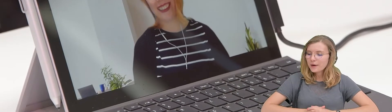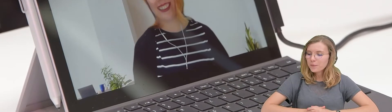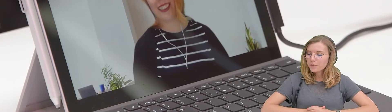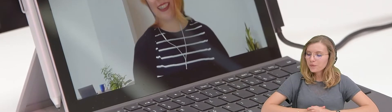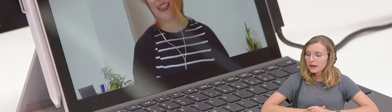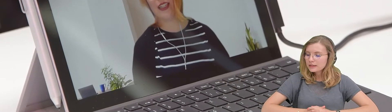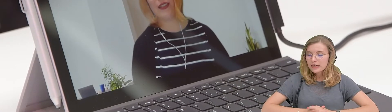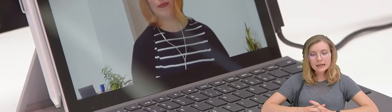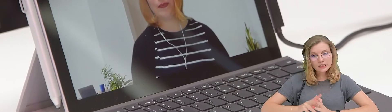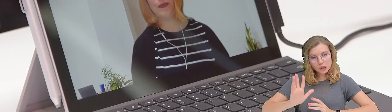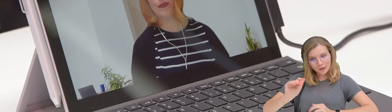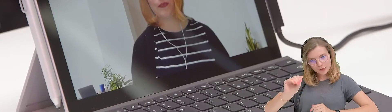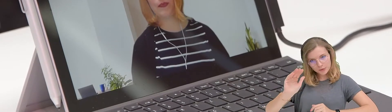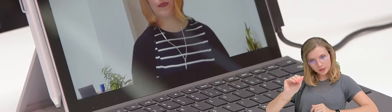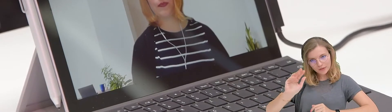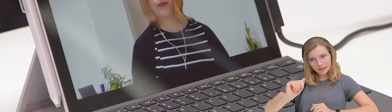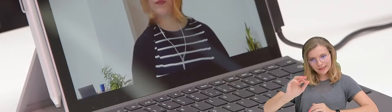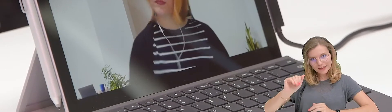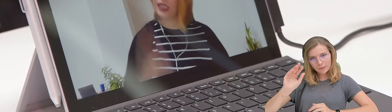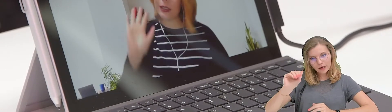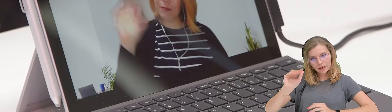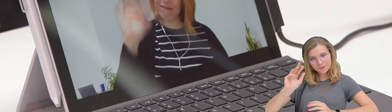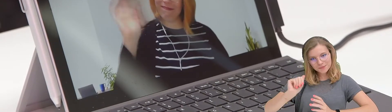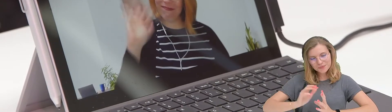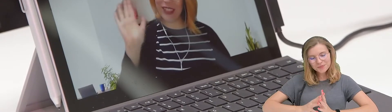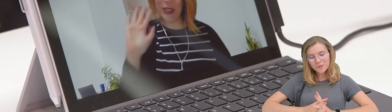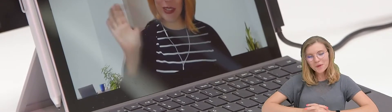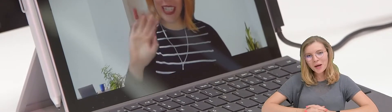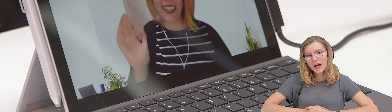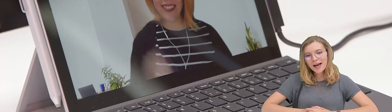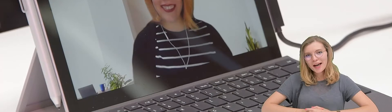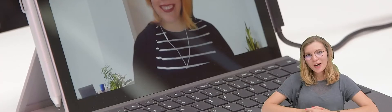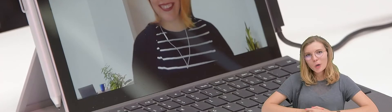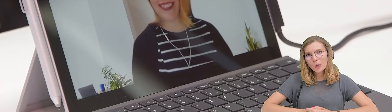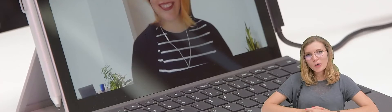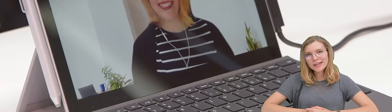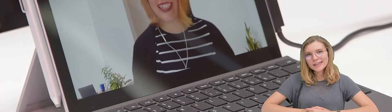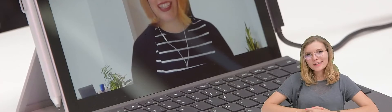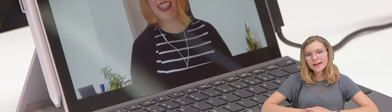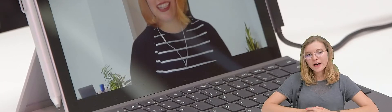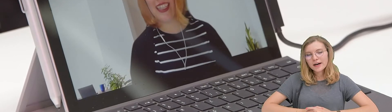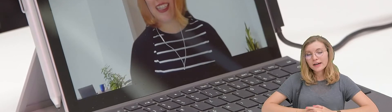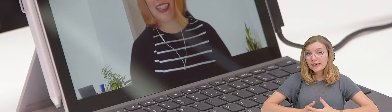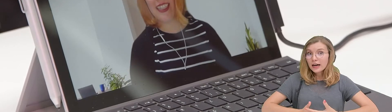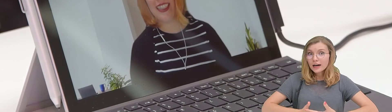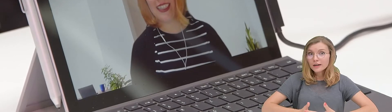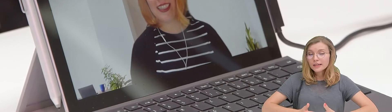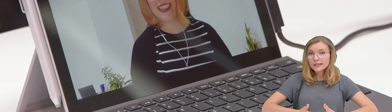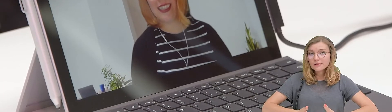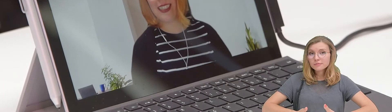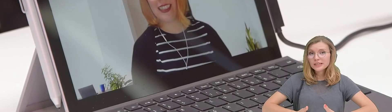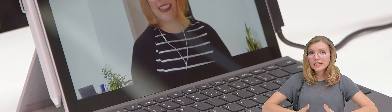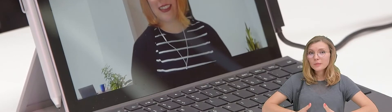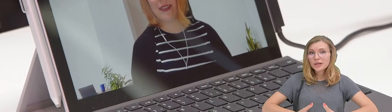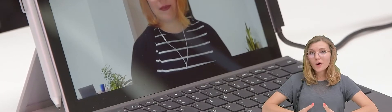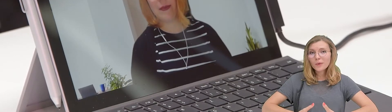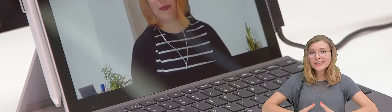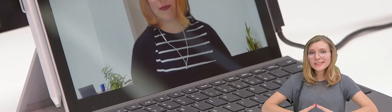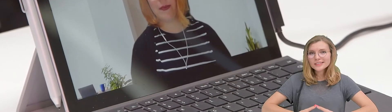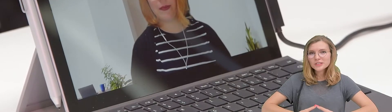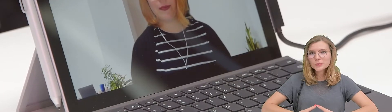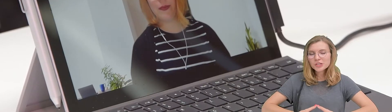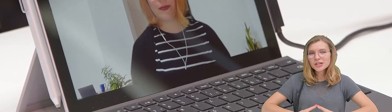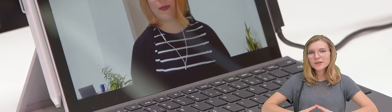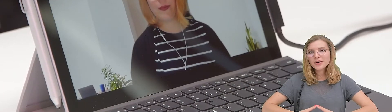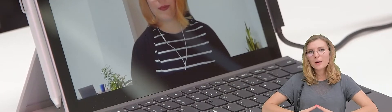Und sage dir schon mal Tschüss. Ich winke in die Kamera. Tschüss, Julia. Und ja, ich bedanke mich auch bei